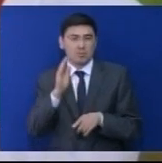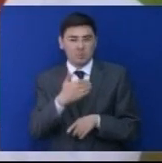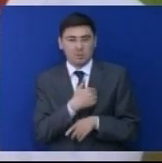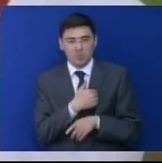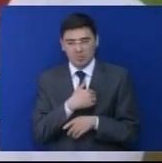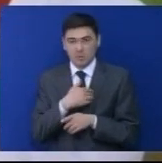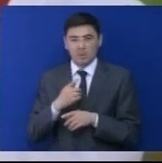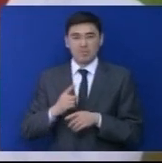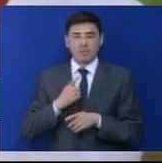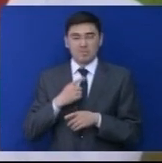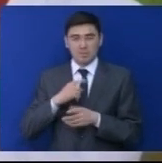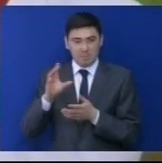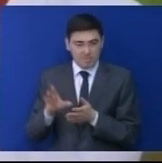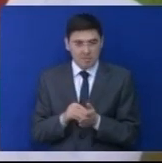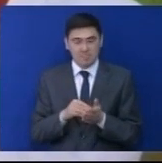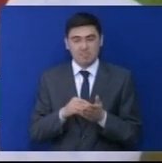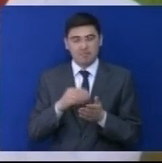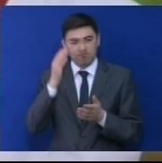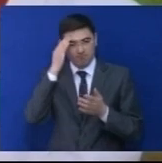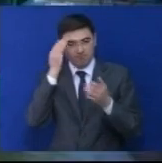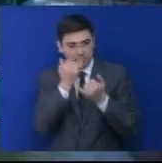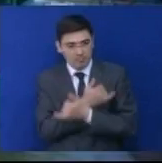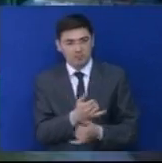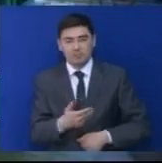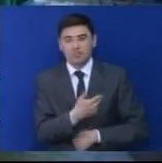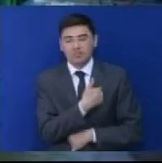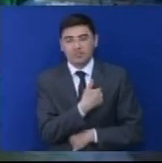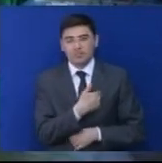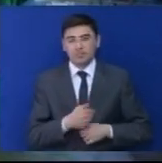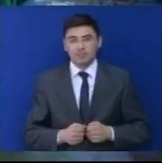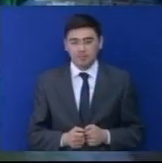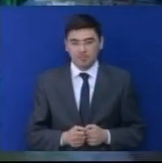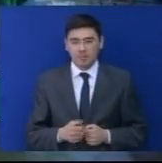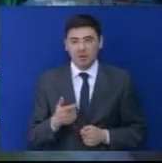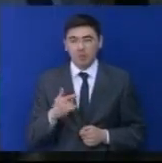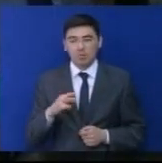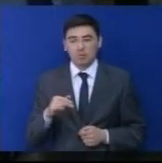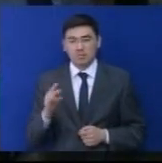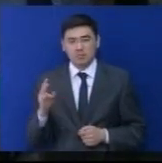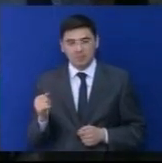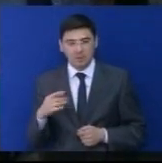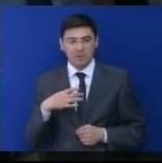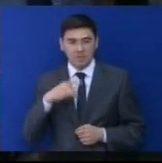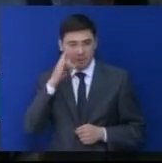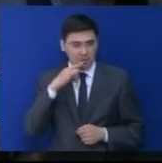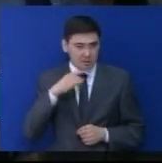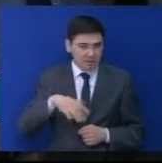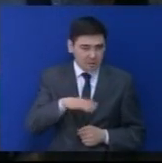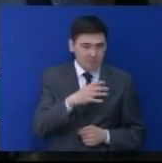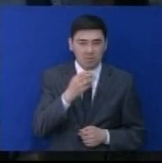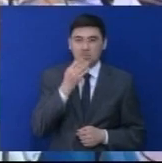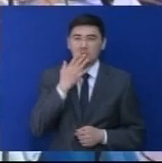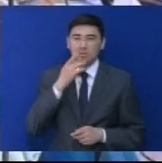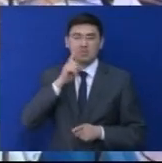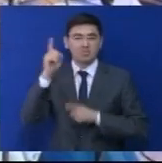набраться такого же мастерства, быть творческой личностью. Гульдана Ногайбаева в разные годы выступала не только в Казахстане, но и за его